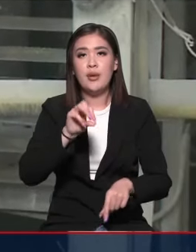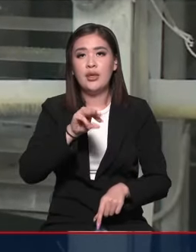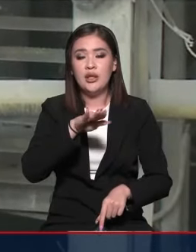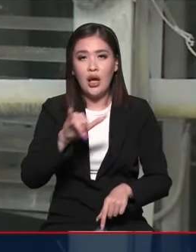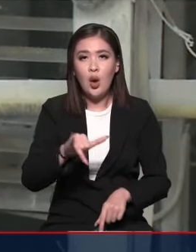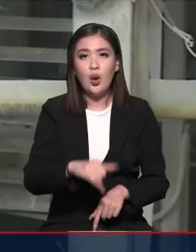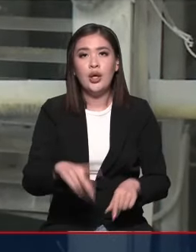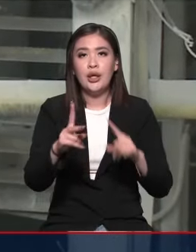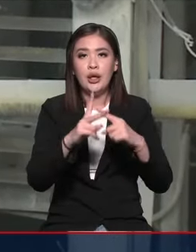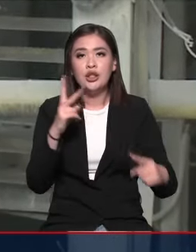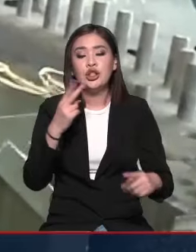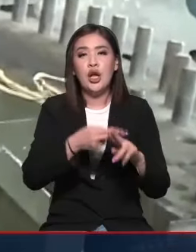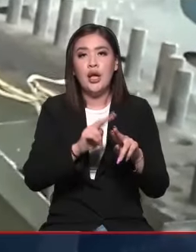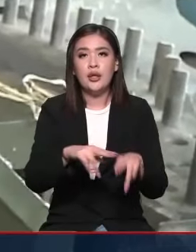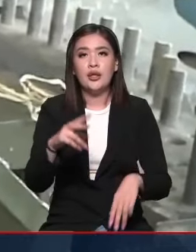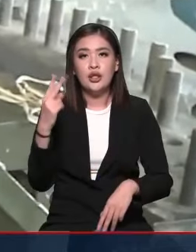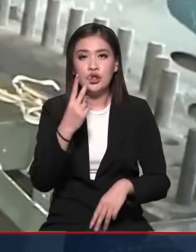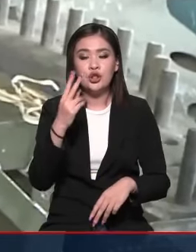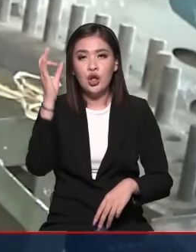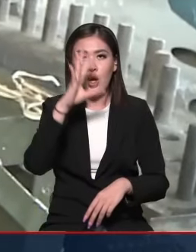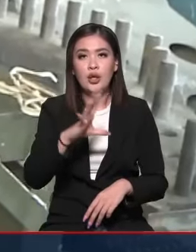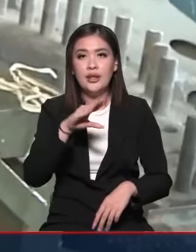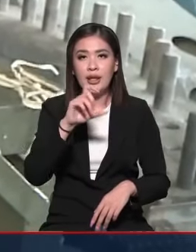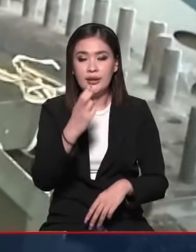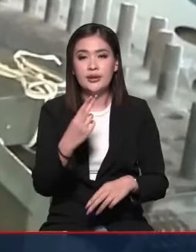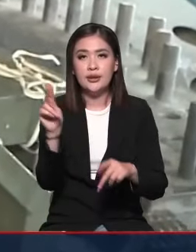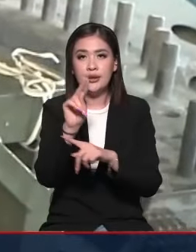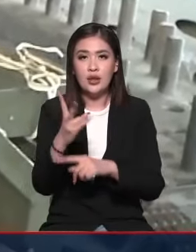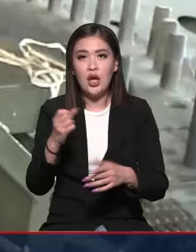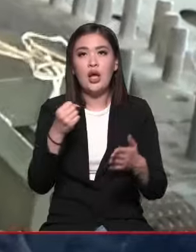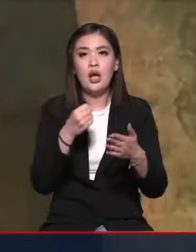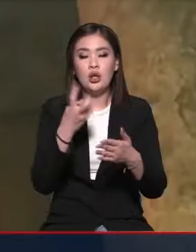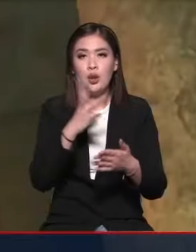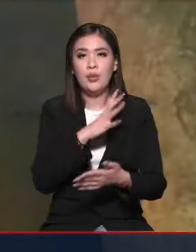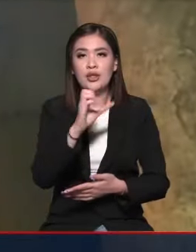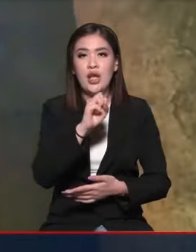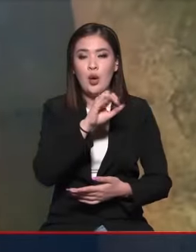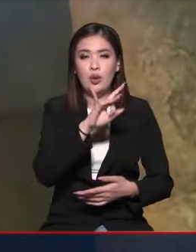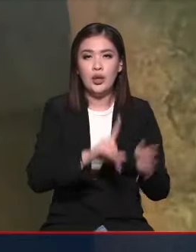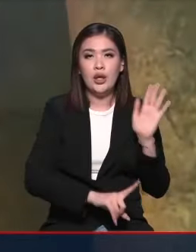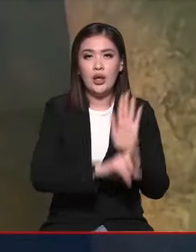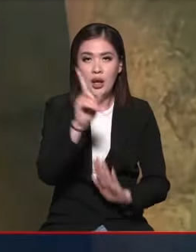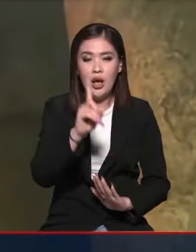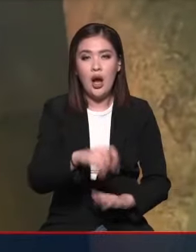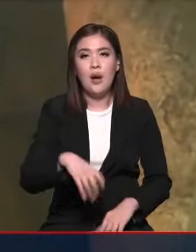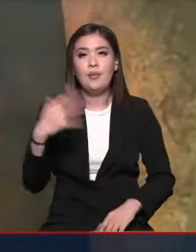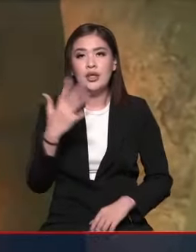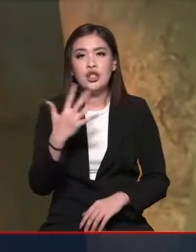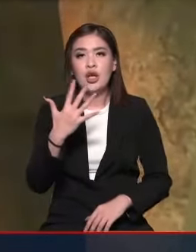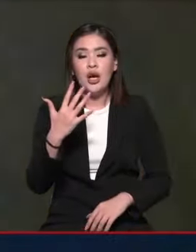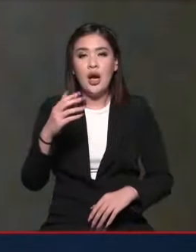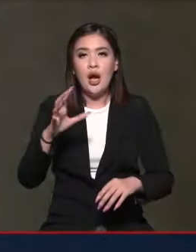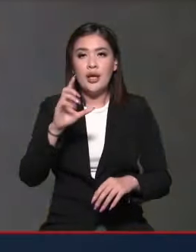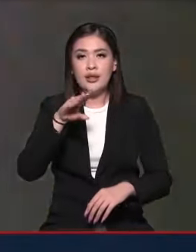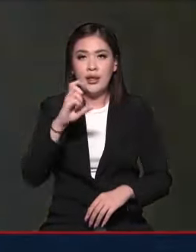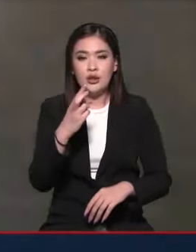жылу орталығындағы екінші қазандықты қалыпқа келтіру ісі сәуірден бері сіресіп тұр. Ал Жезқазғандағы бесінші қазандықты жөндеуге тек